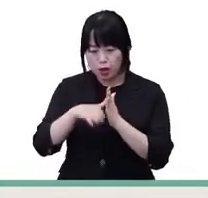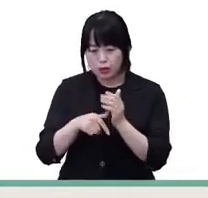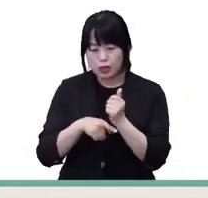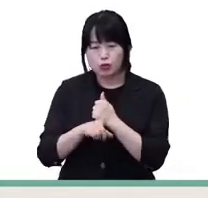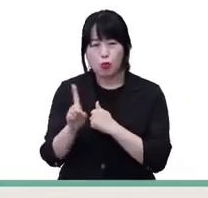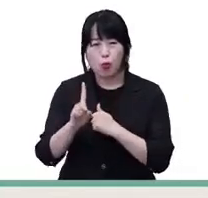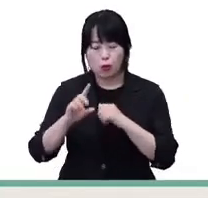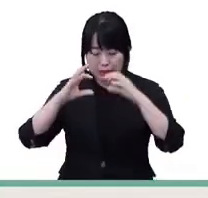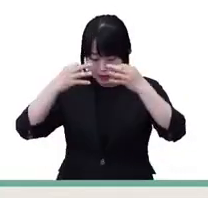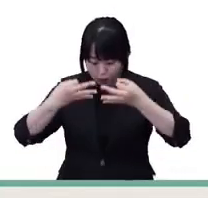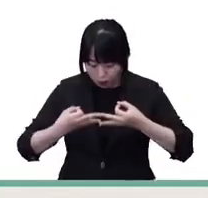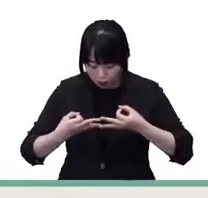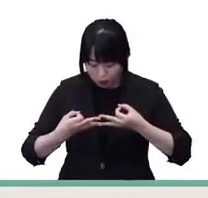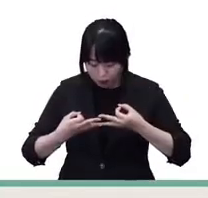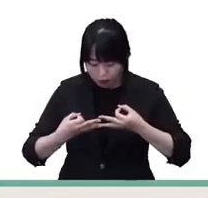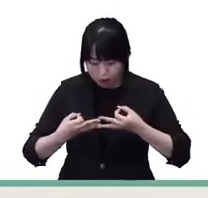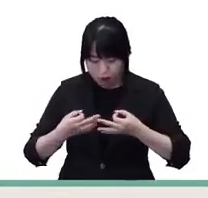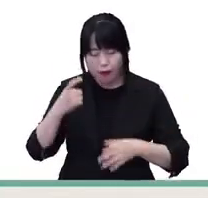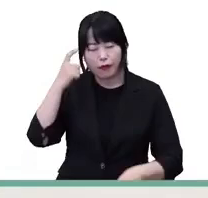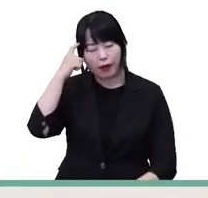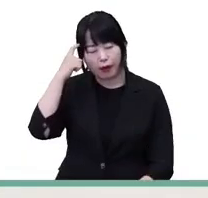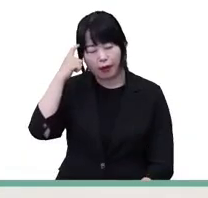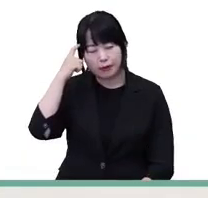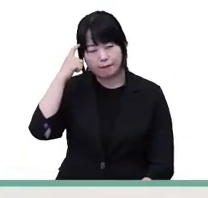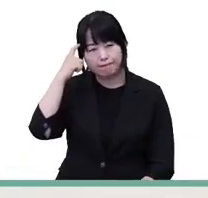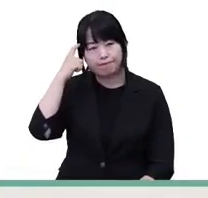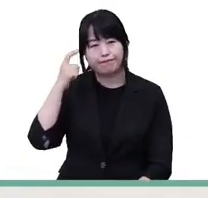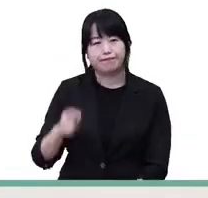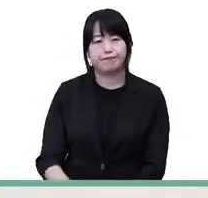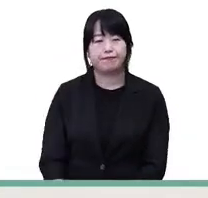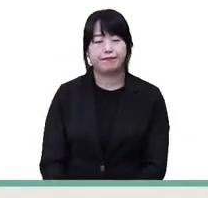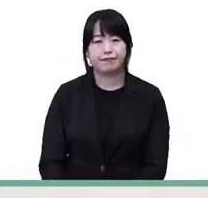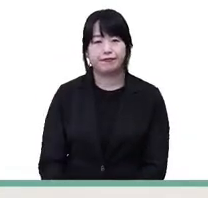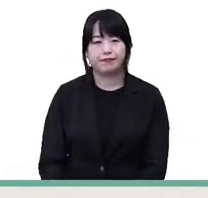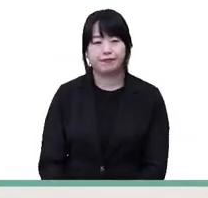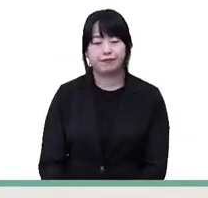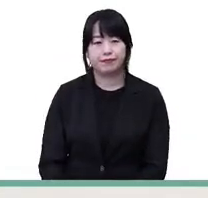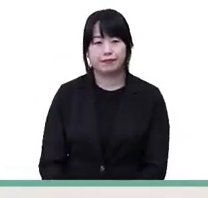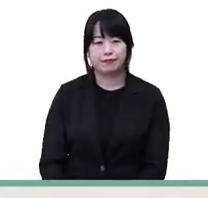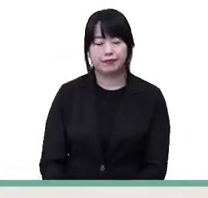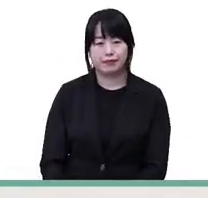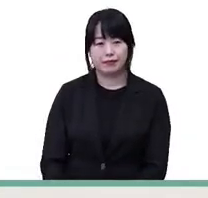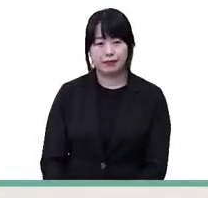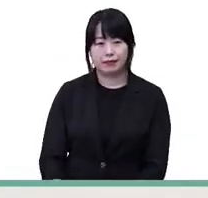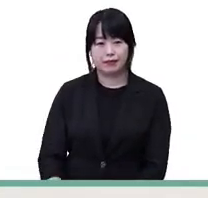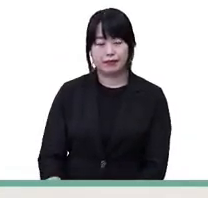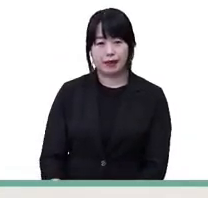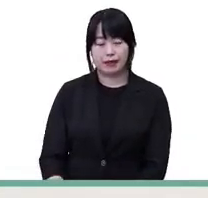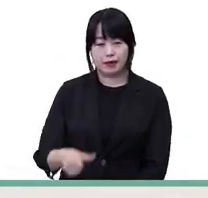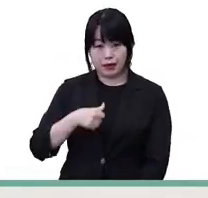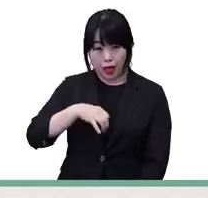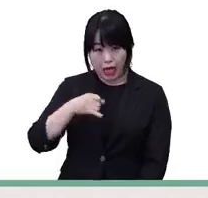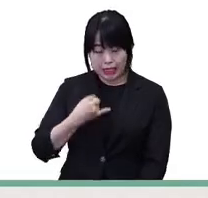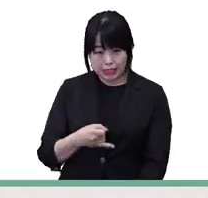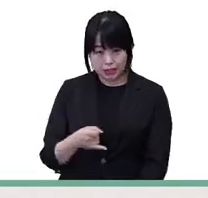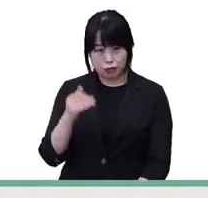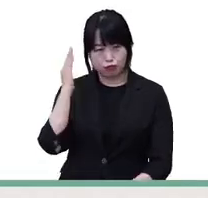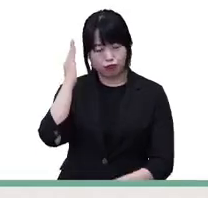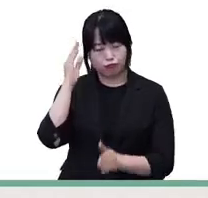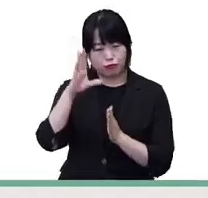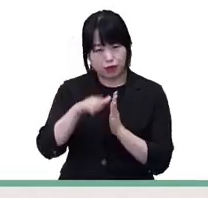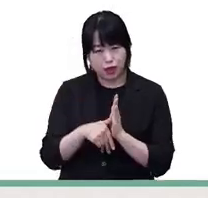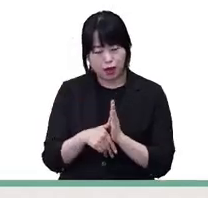스스로 알 수 있도록 해주는 이제 그게 중요하다고 해요. 그래서 아이 말을 들으면서 어떤 이유로 그렇게